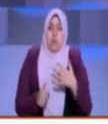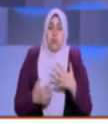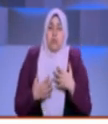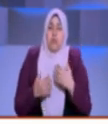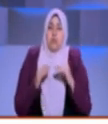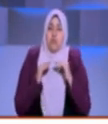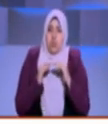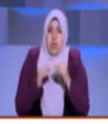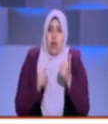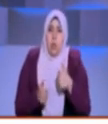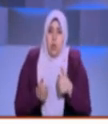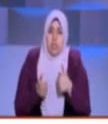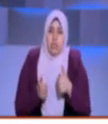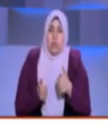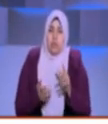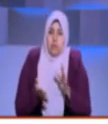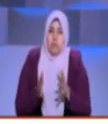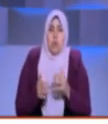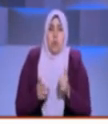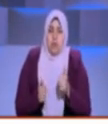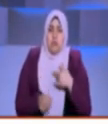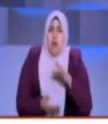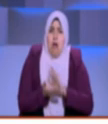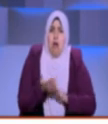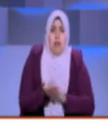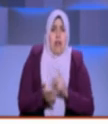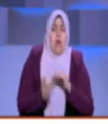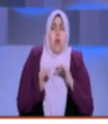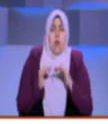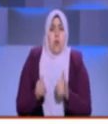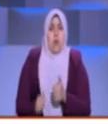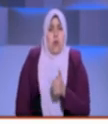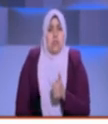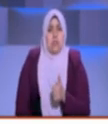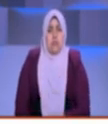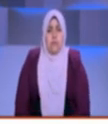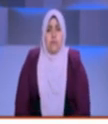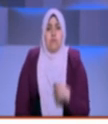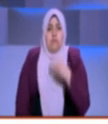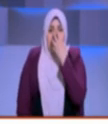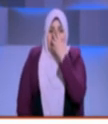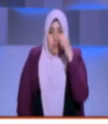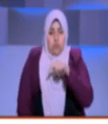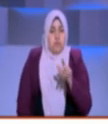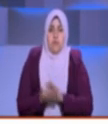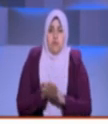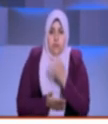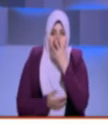حد بعيد، وإن كان لا يزال في غرفة الرعاية المركزة غير خاضع لجهاز تنفس اصطناعي.